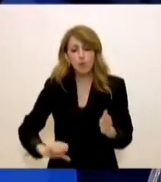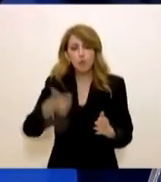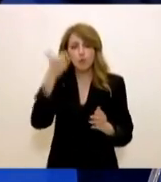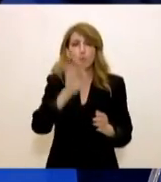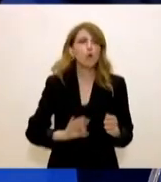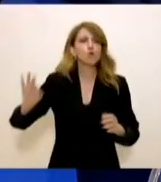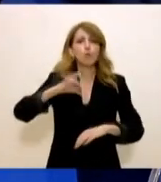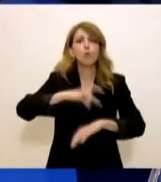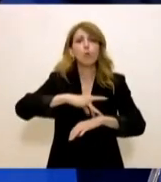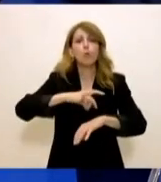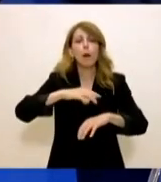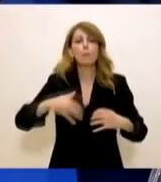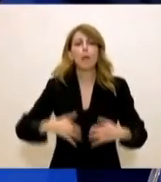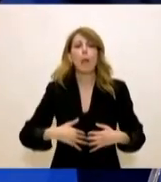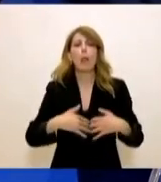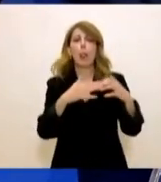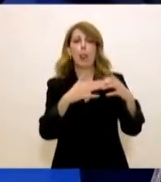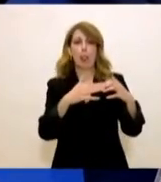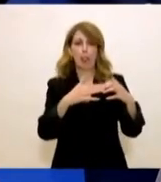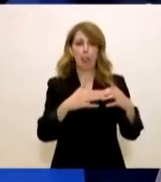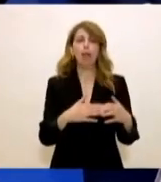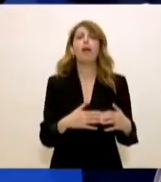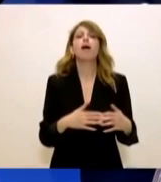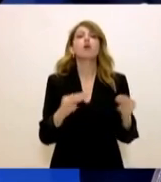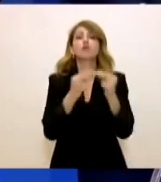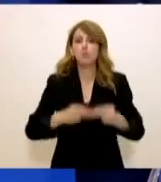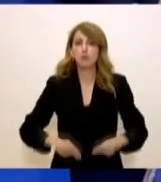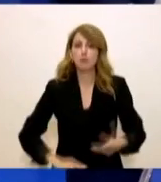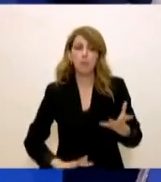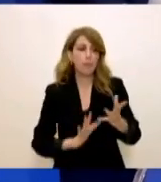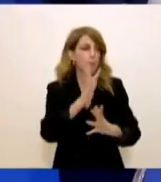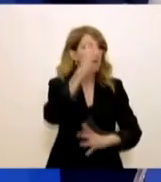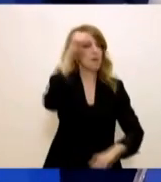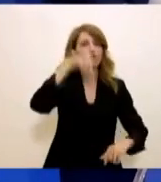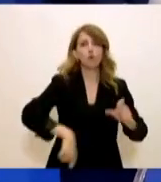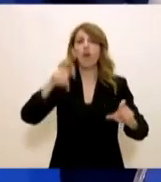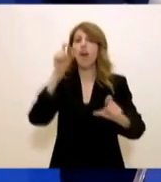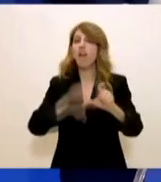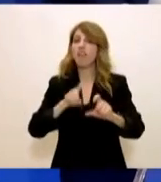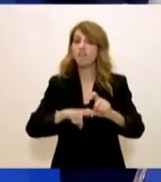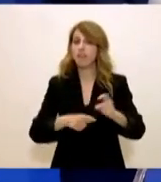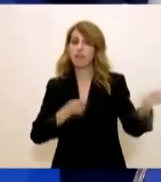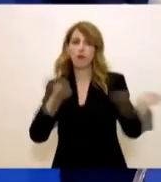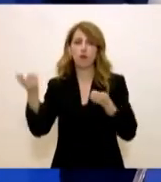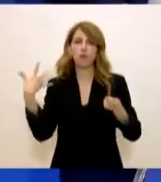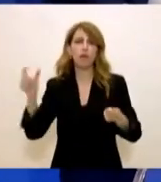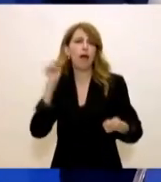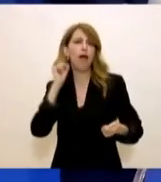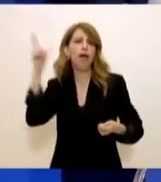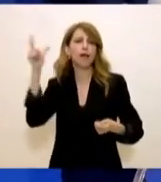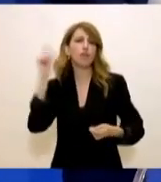να έχουμε μια εταιρεία η οποία έχει κάνει αρκετά events στην ελλάδα και το εξωτερικό μια εταιρεία η οποία είναι